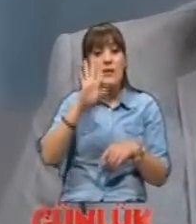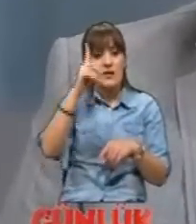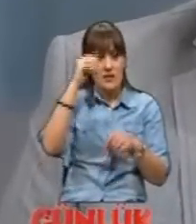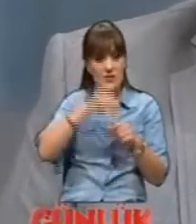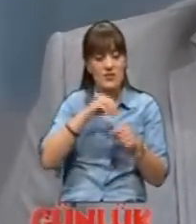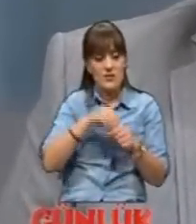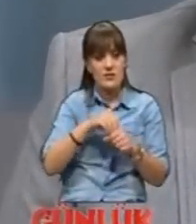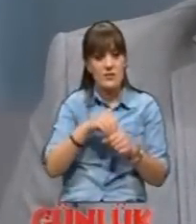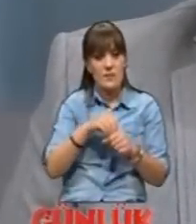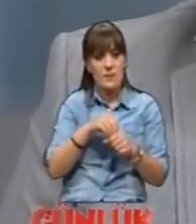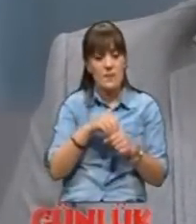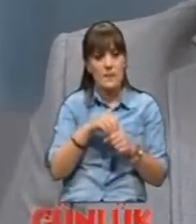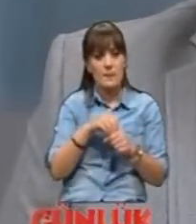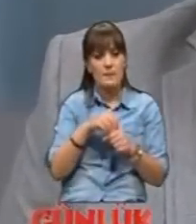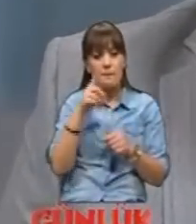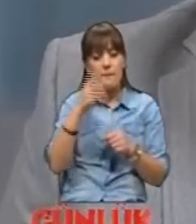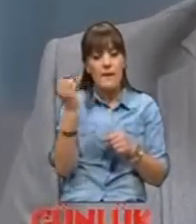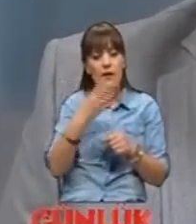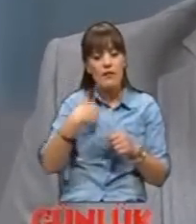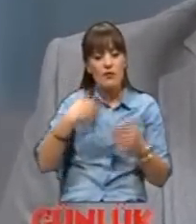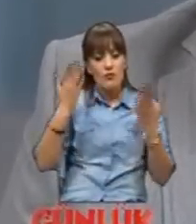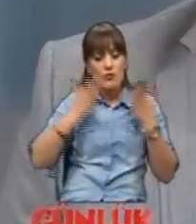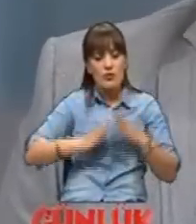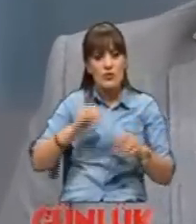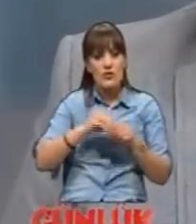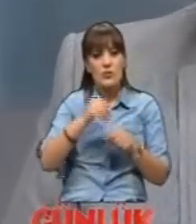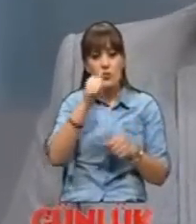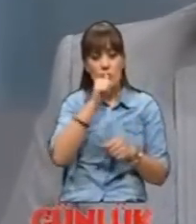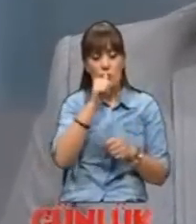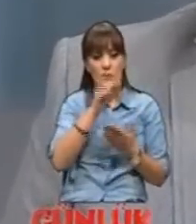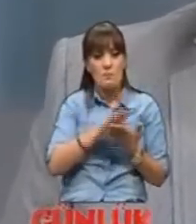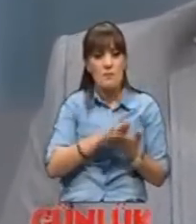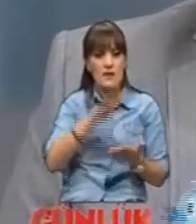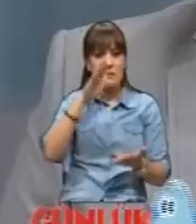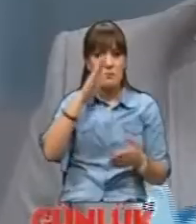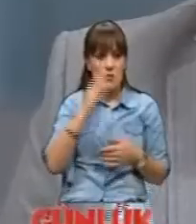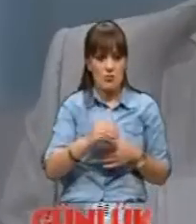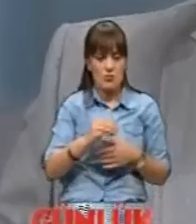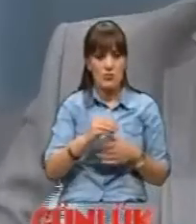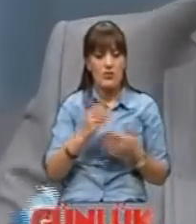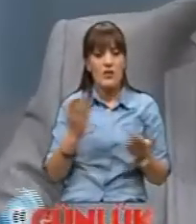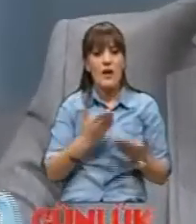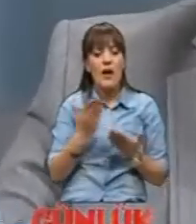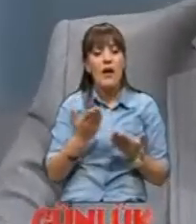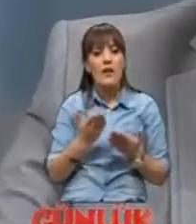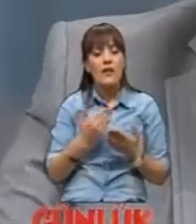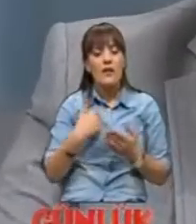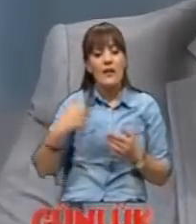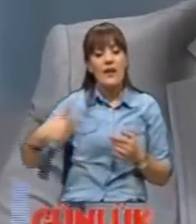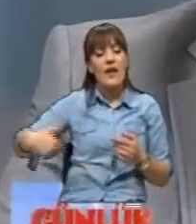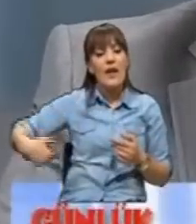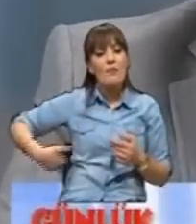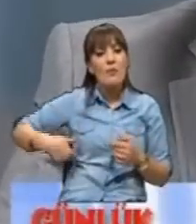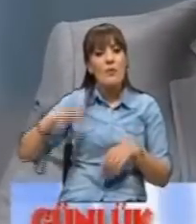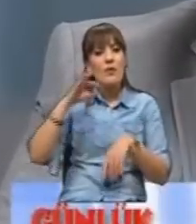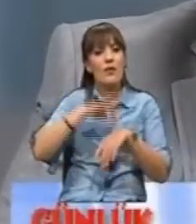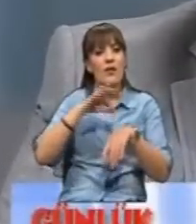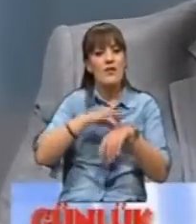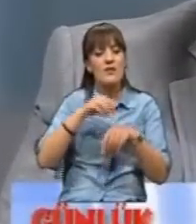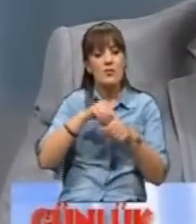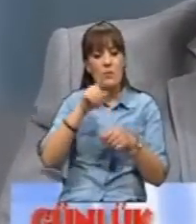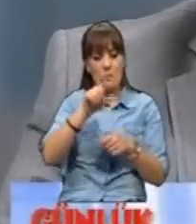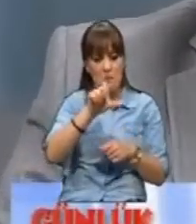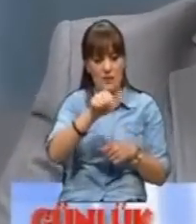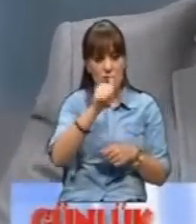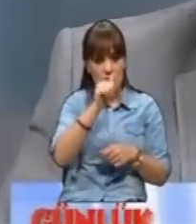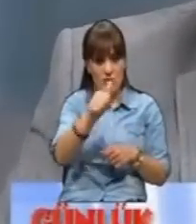yapamadıkları için bir kere vücutlarında sıvı birikimi olur. Evet. Yani diyaliz hastası şu bardak